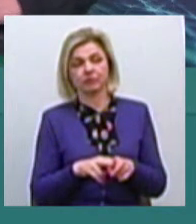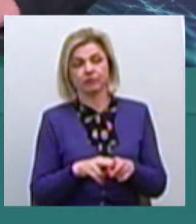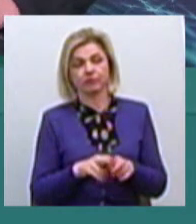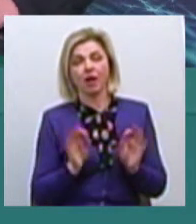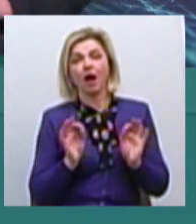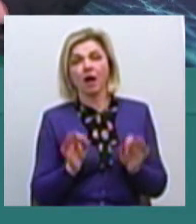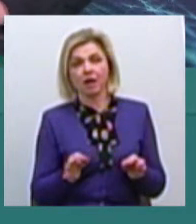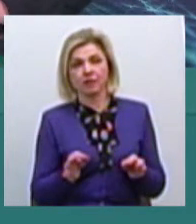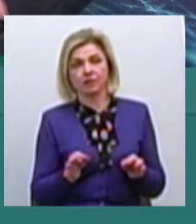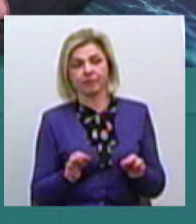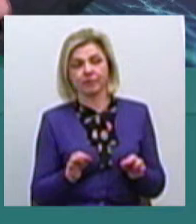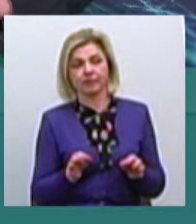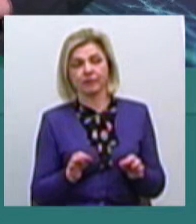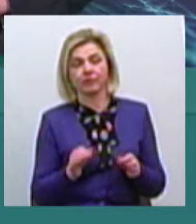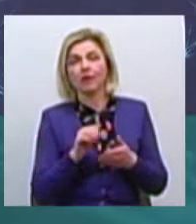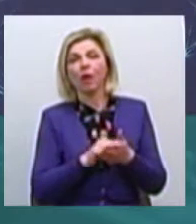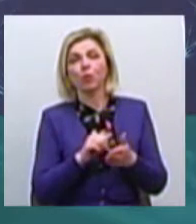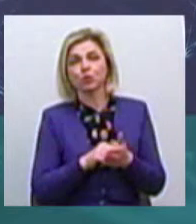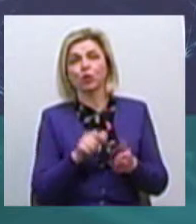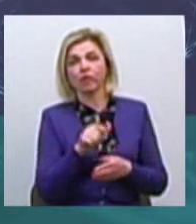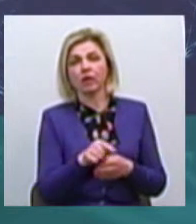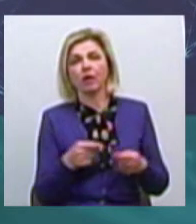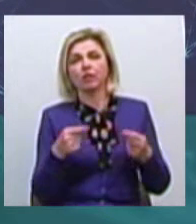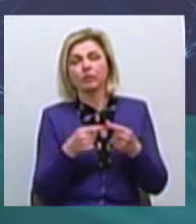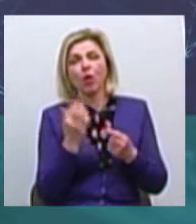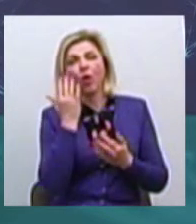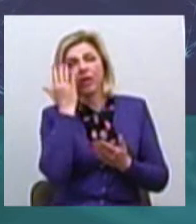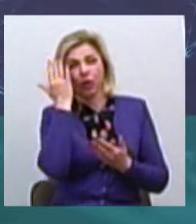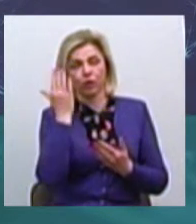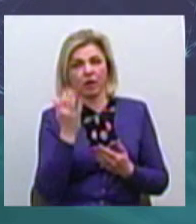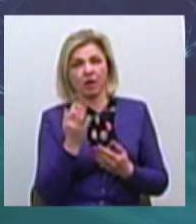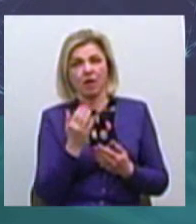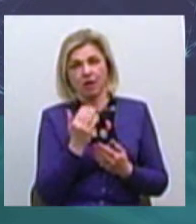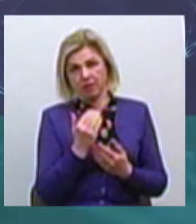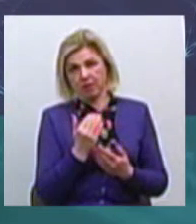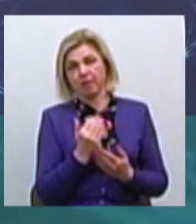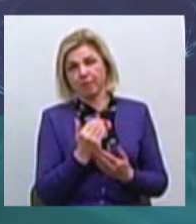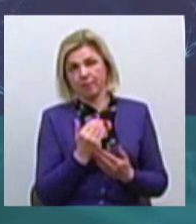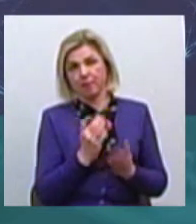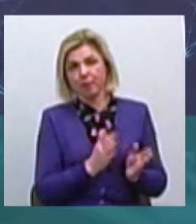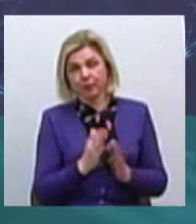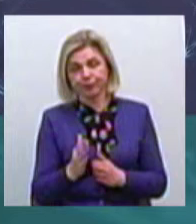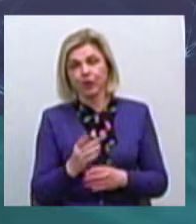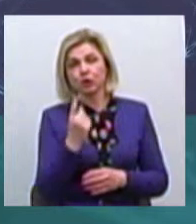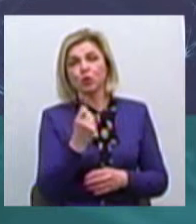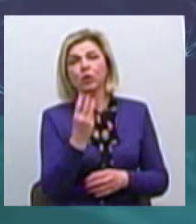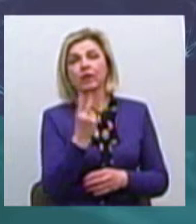якраз обусловлено определеними ідеологічними аспектами. 132 округ